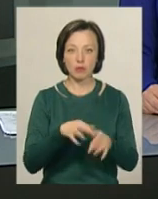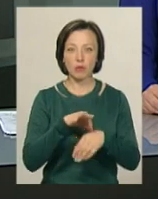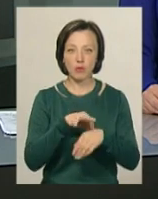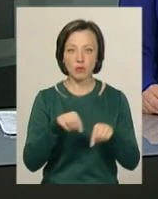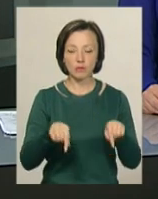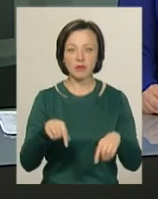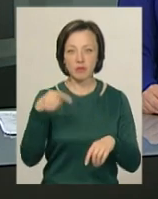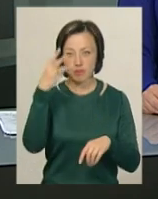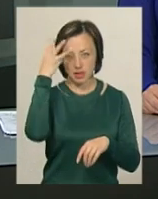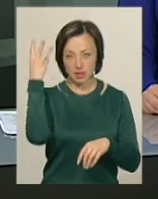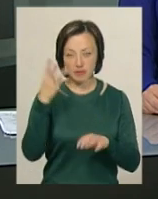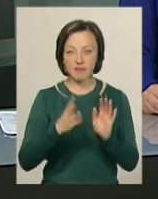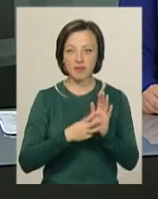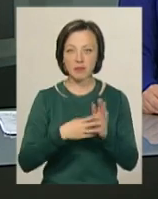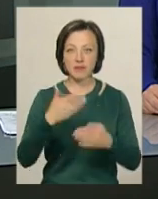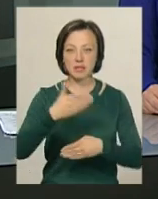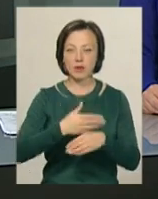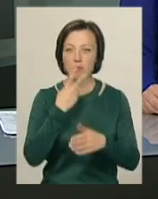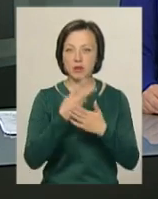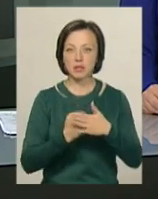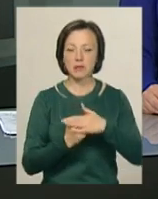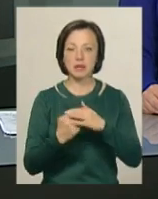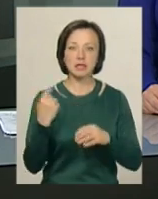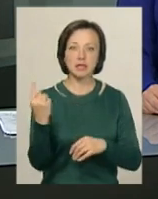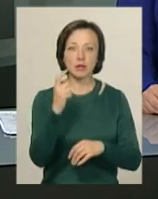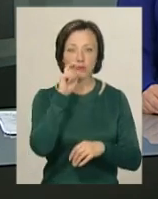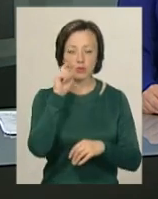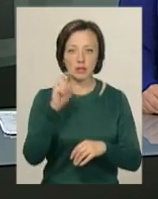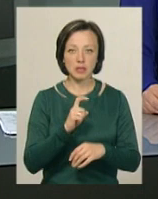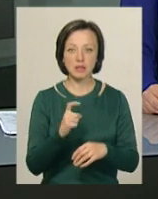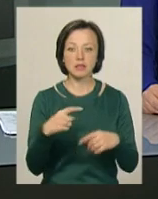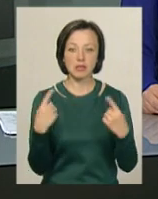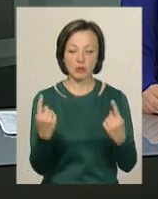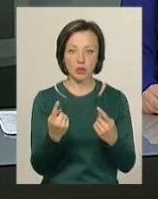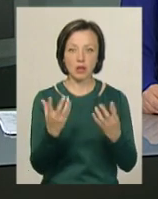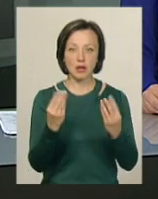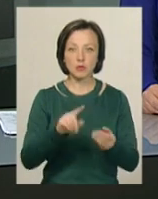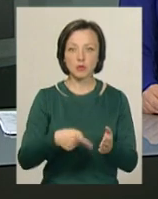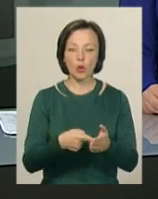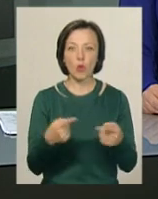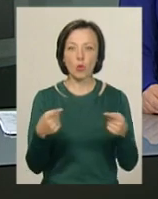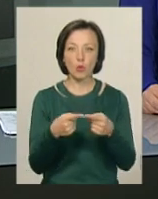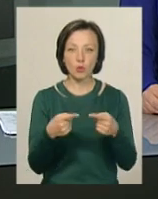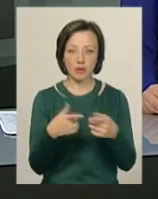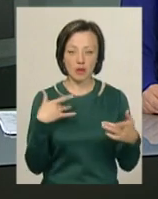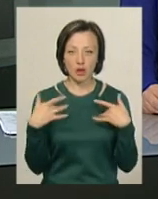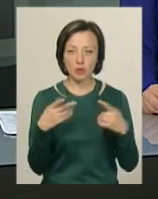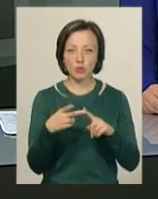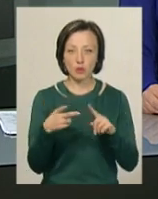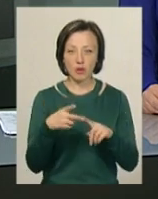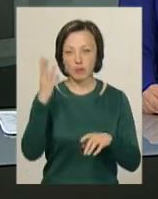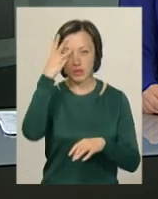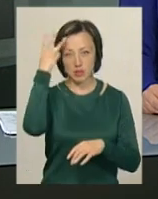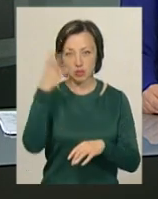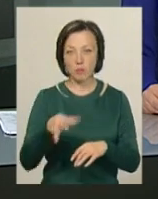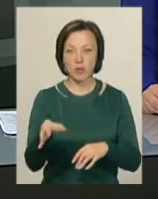в Хмельницькому. 8 вистав покажуть на базі єдиного в Україні стаціонарного міського монотеатру «Кут». Ще одна відбудеться в